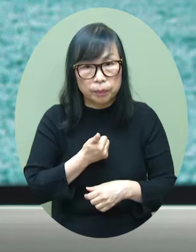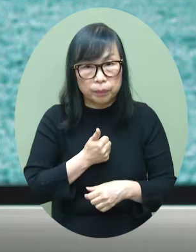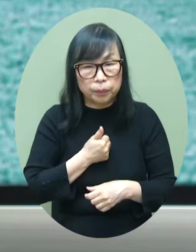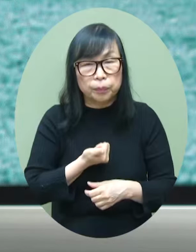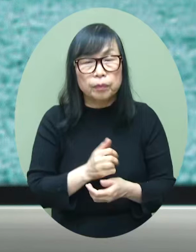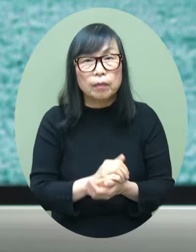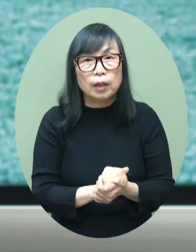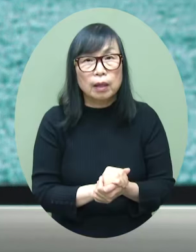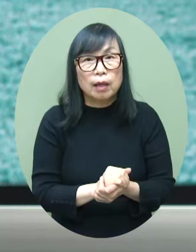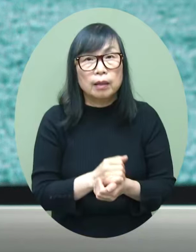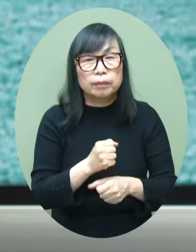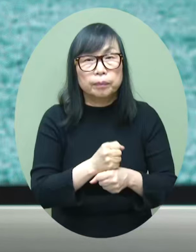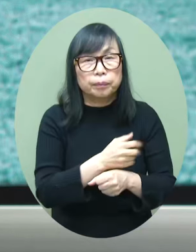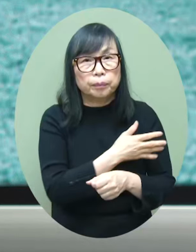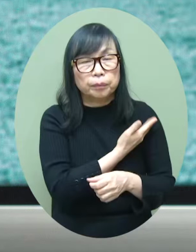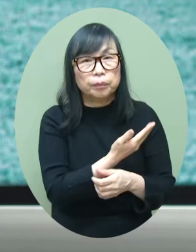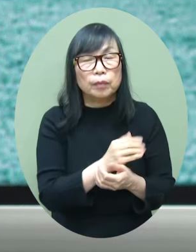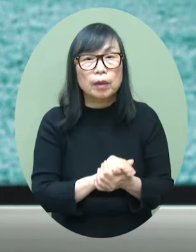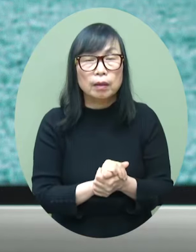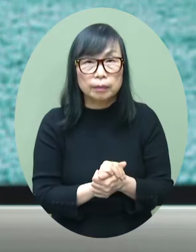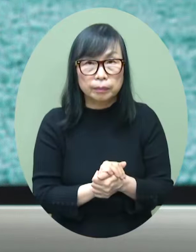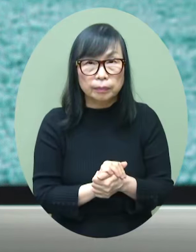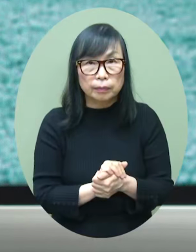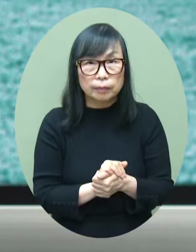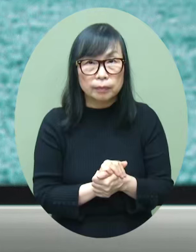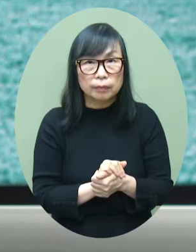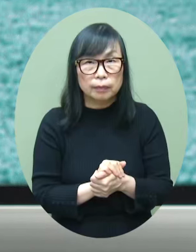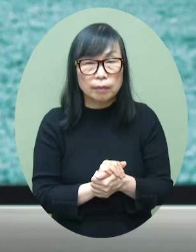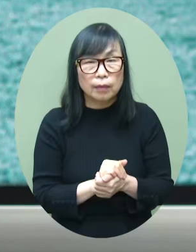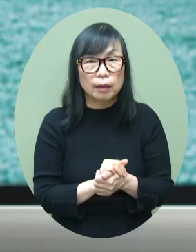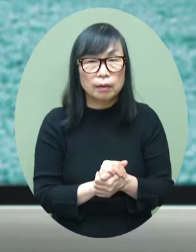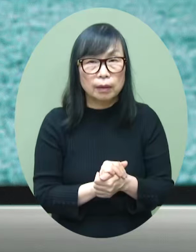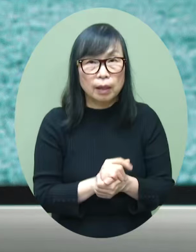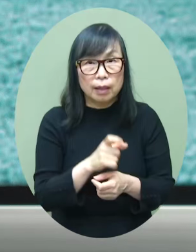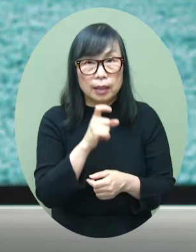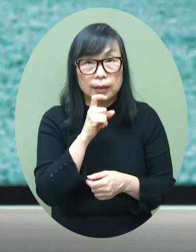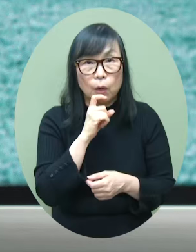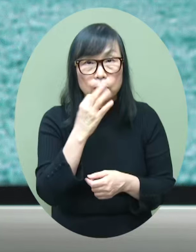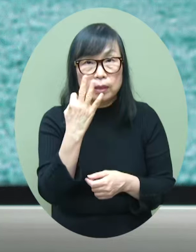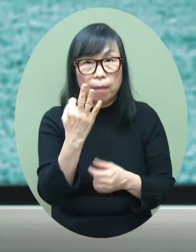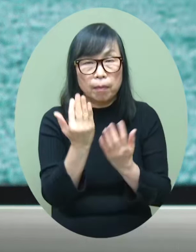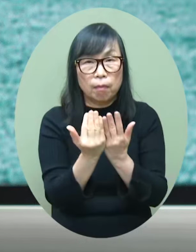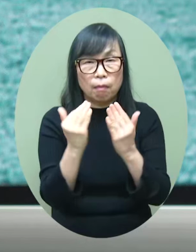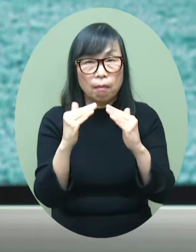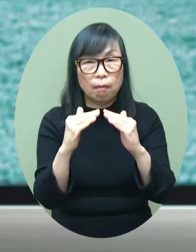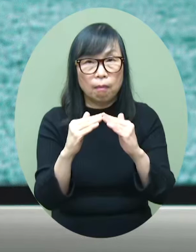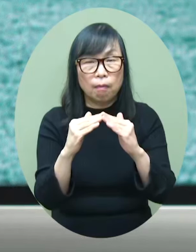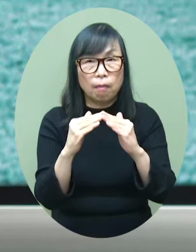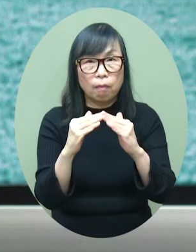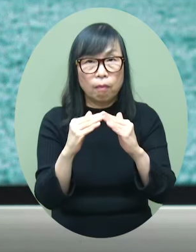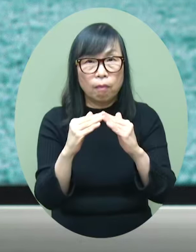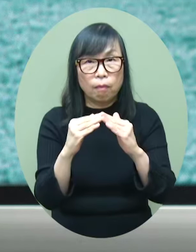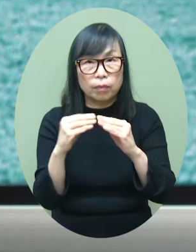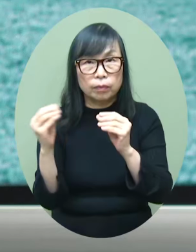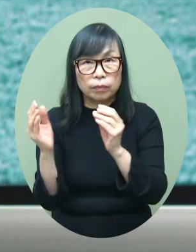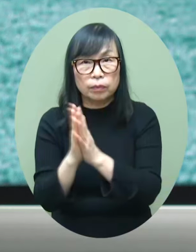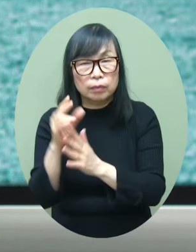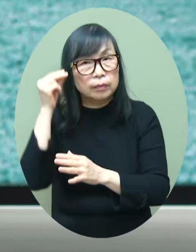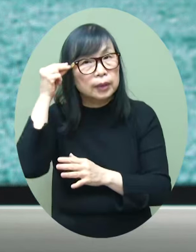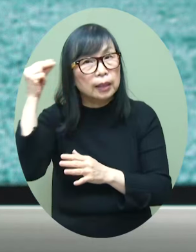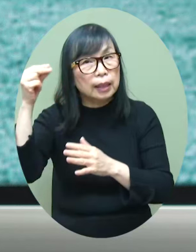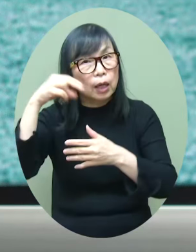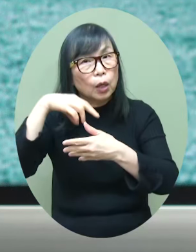老師同埋教職員啦。咁其中有3間學校咧，就係、是、累積7日內